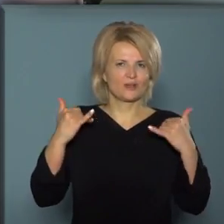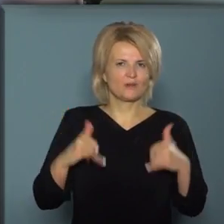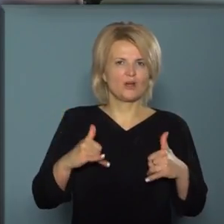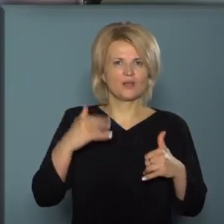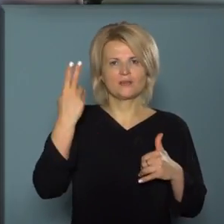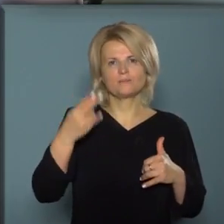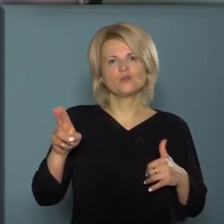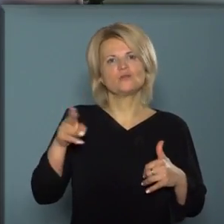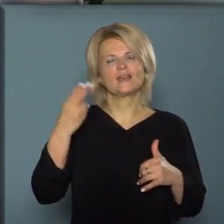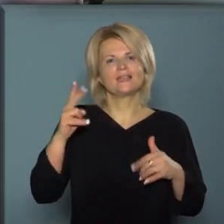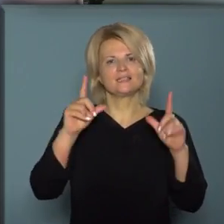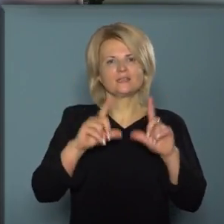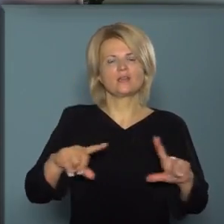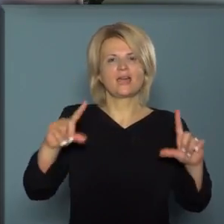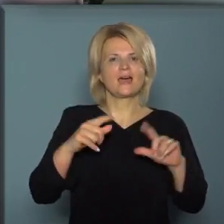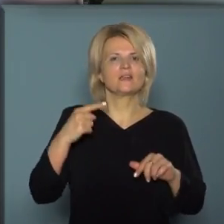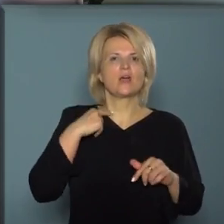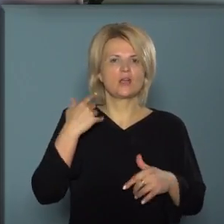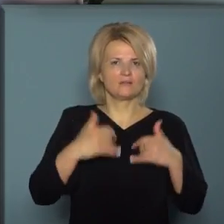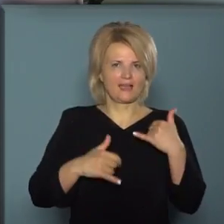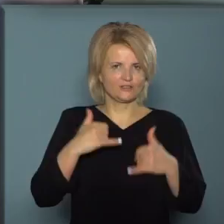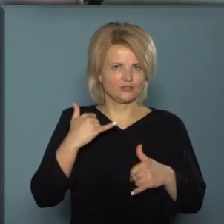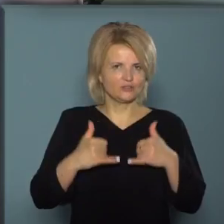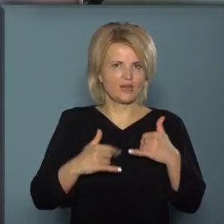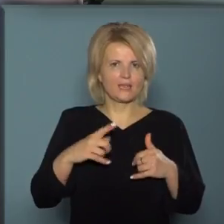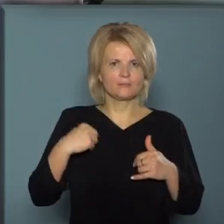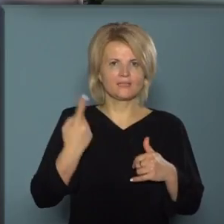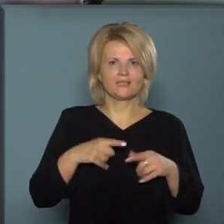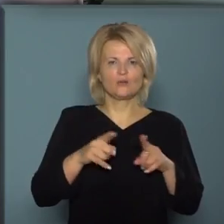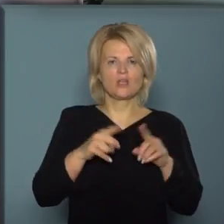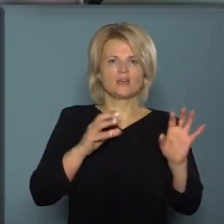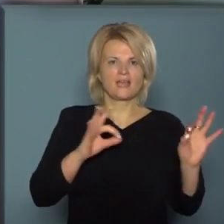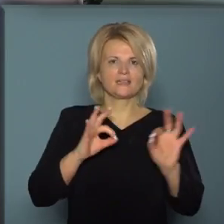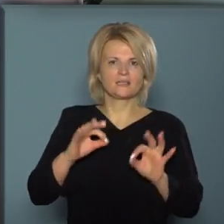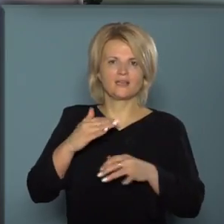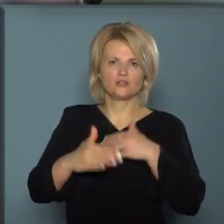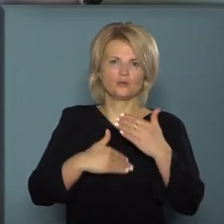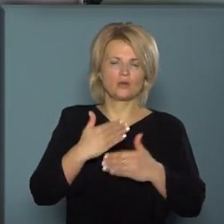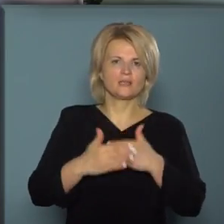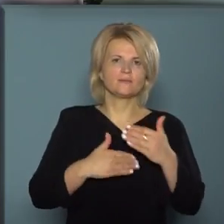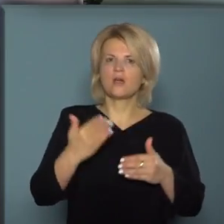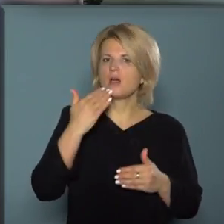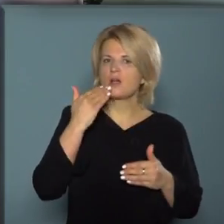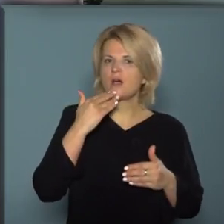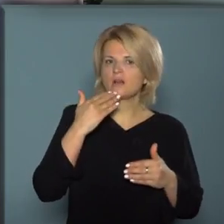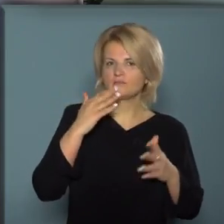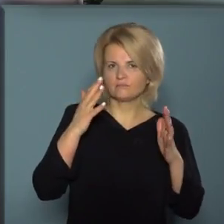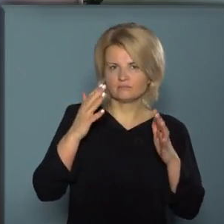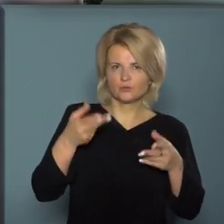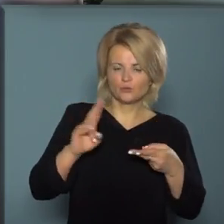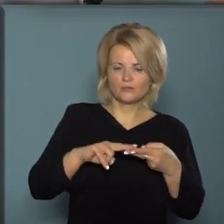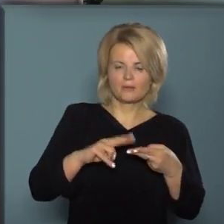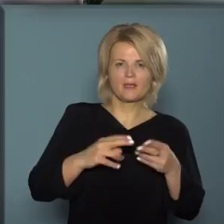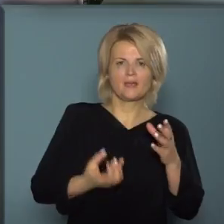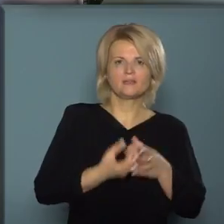mai művésztanári hangversenyünk, és mi egy olyan rendezvénysorozattal szeretnénk jubilálni, ami most